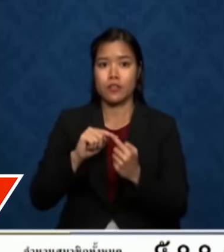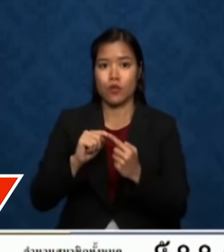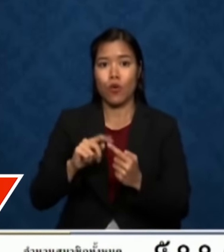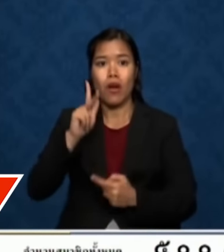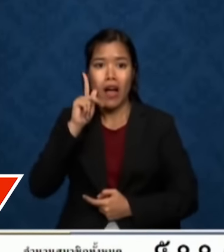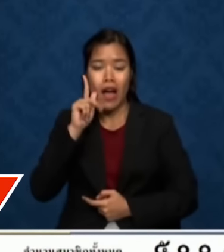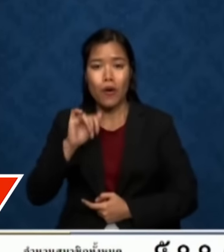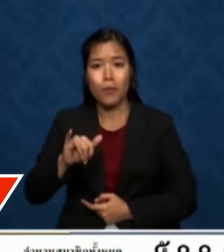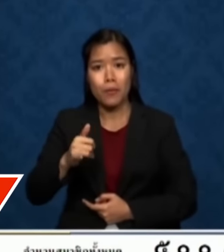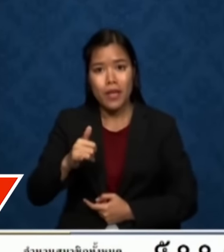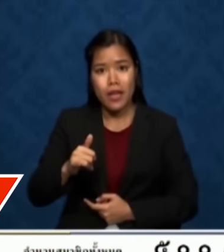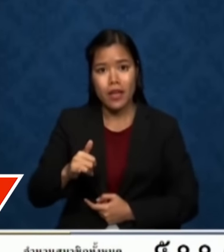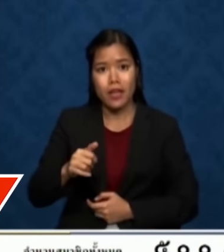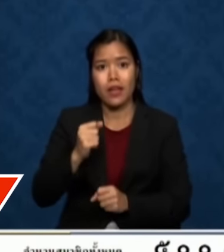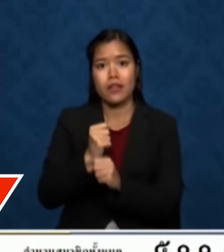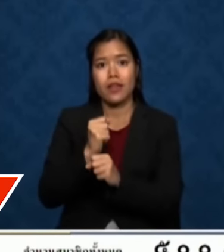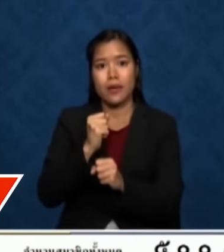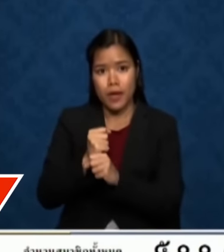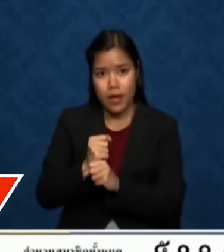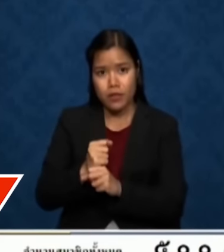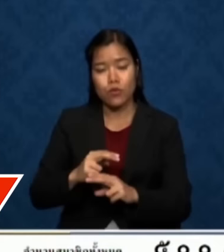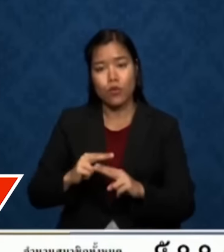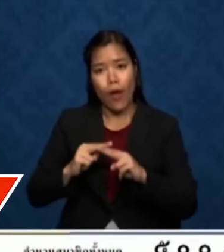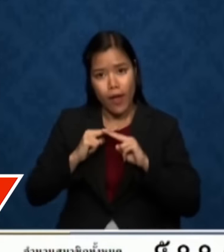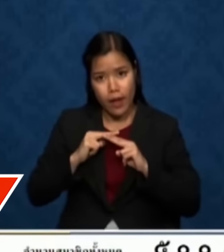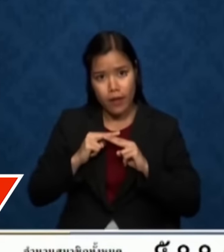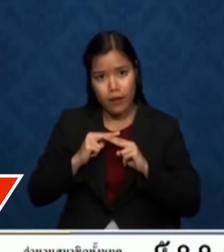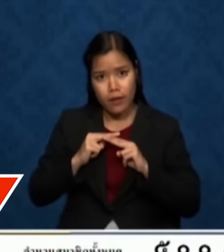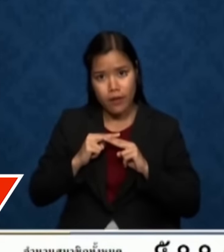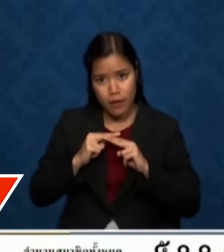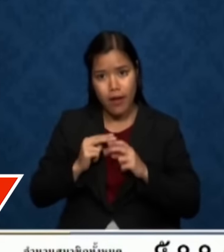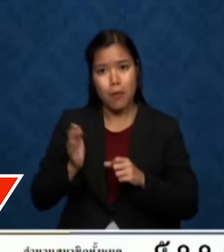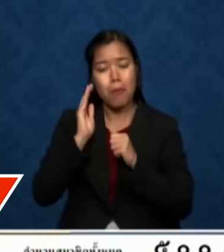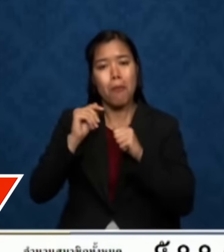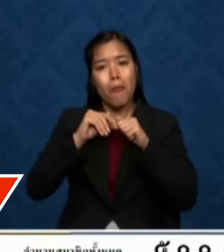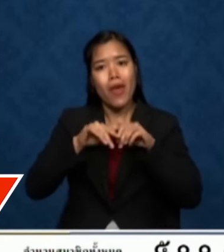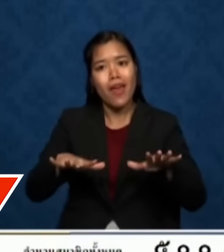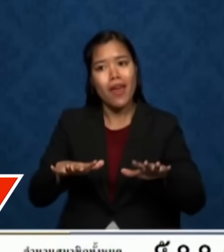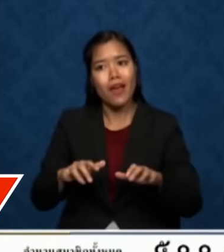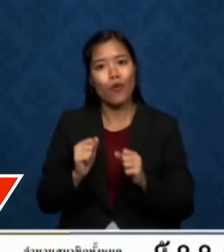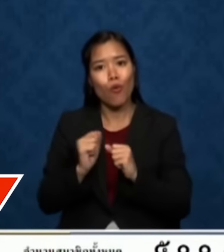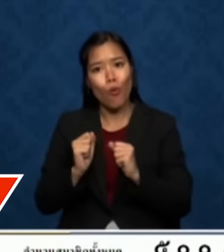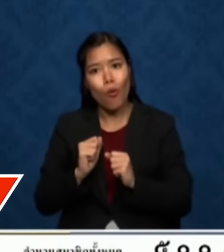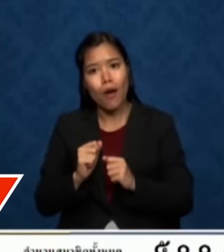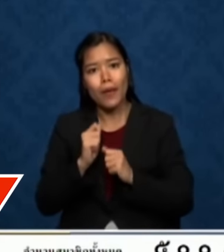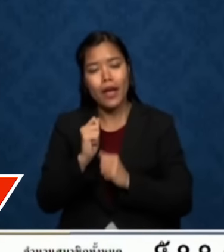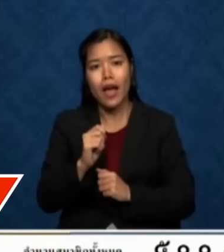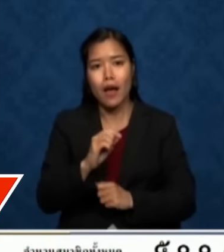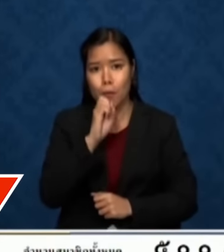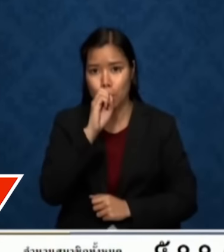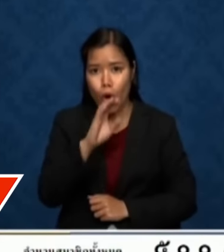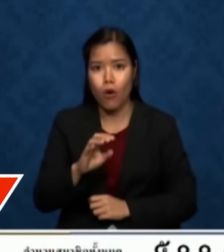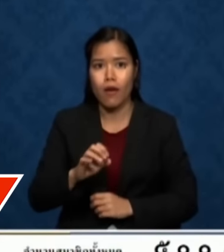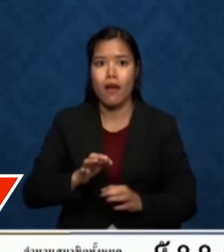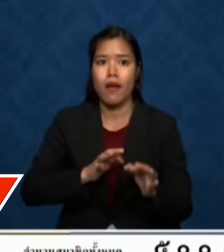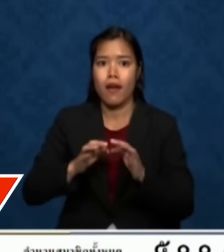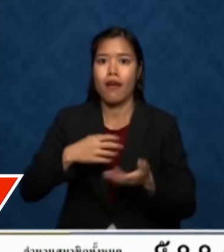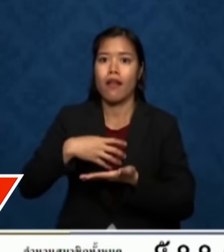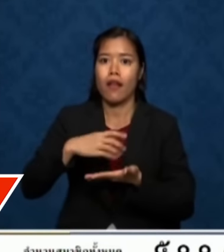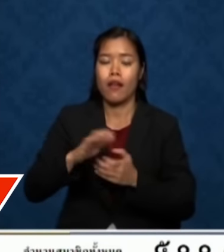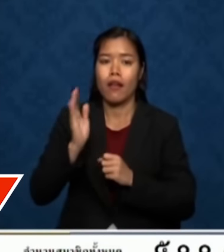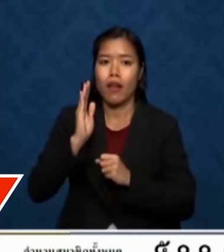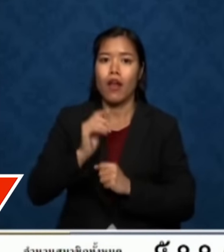เซอร์ตัวเองลดเพดานการนำเสนอไม่กล้าวิพากษ์วิจารณ์ท่านอย่างตรงไปตรงมาเพราะหวังว่าท่านจะเลือกจ้าง